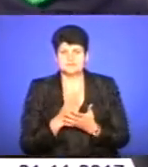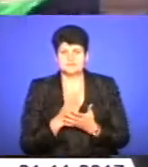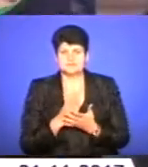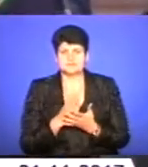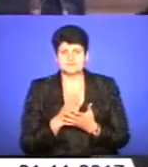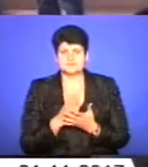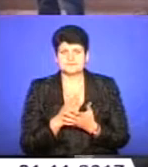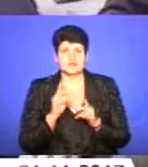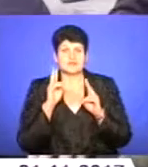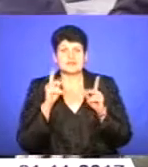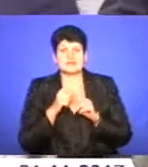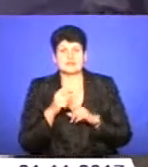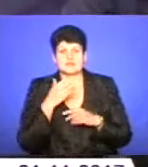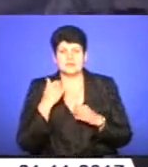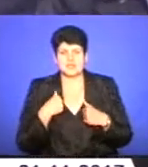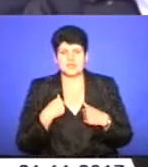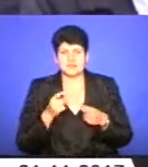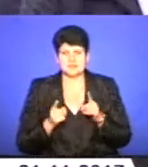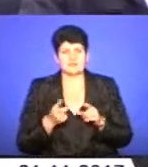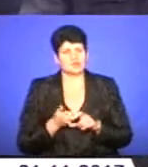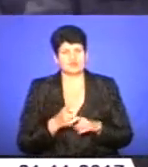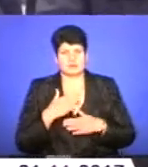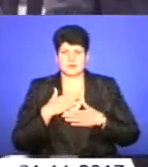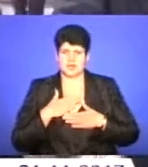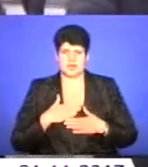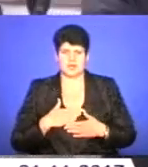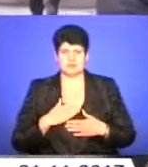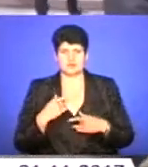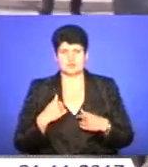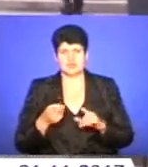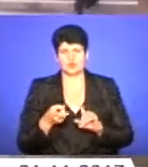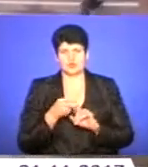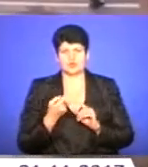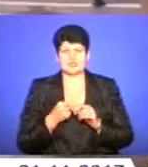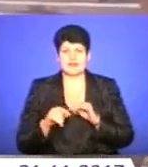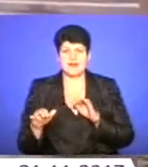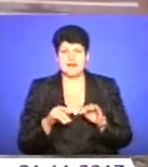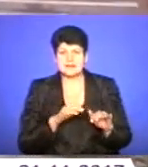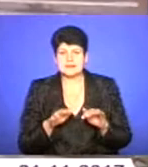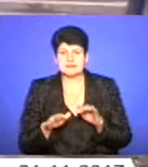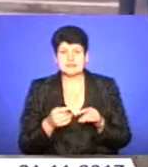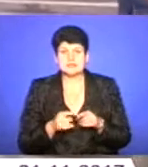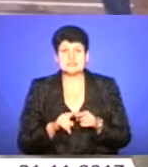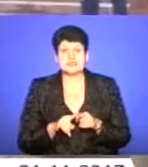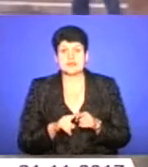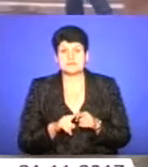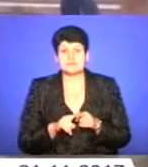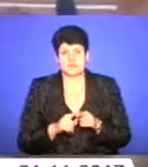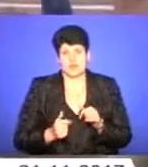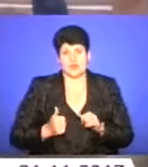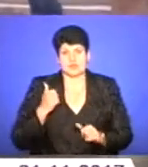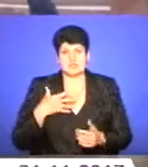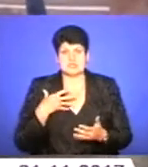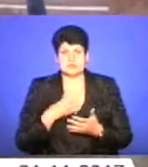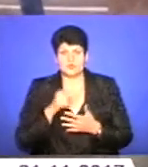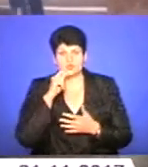я не знаю, слів немає. Ну, мені насправді дуже приємно, що мене долучили до такої акції. Ну, це якась гордість за свою країну,